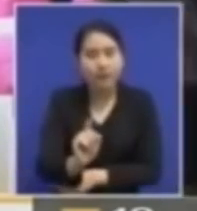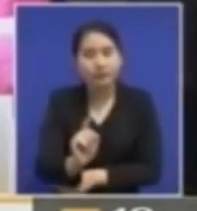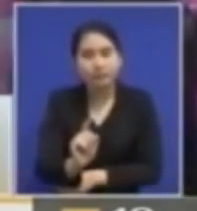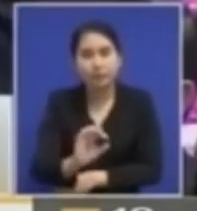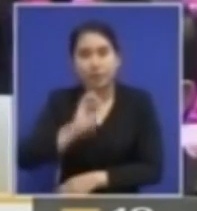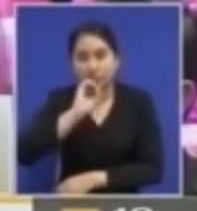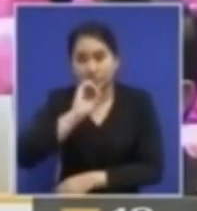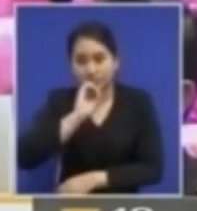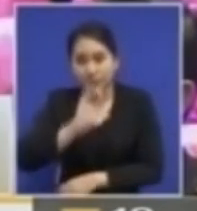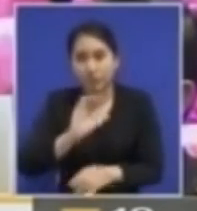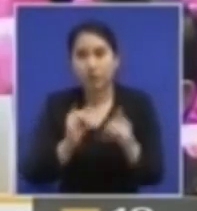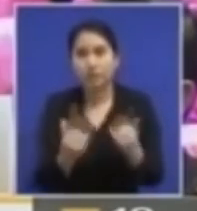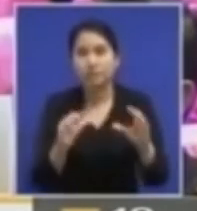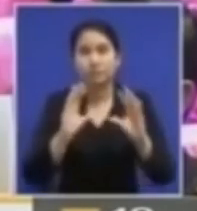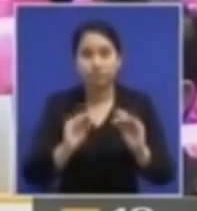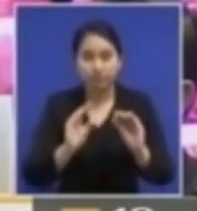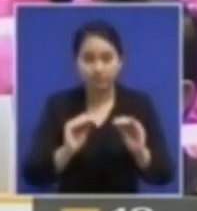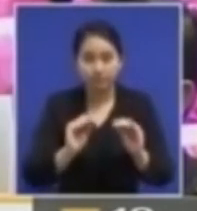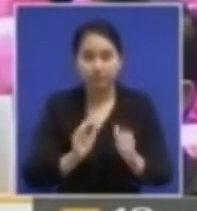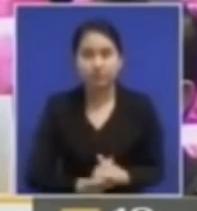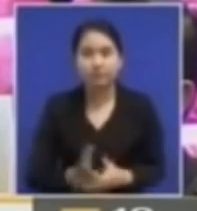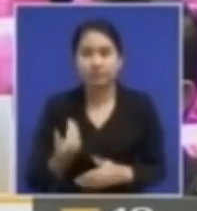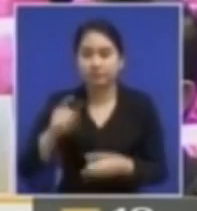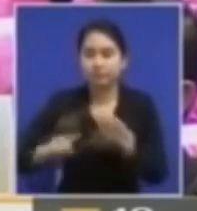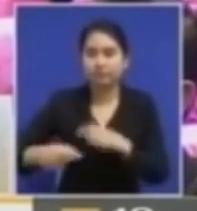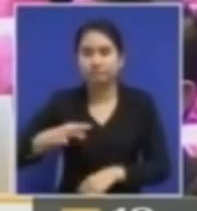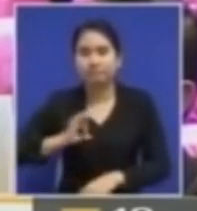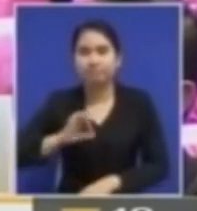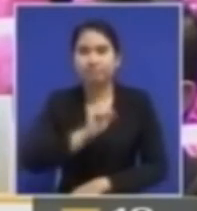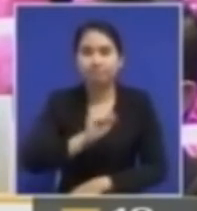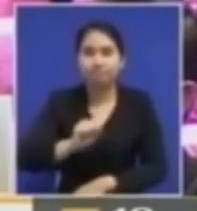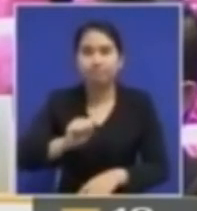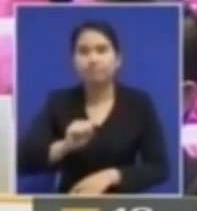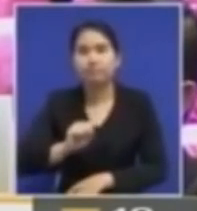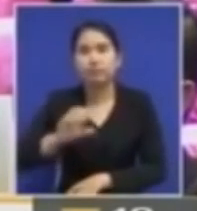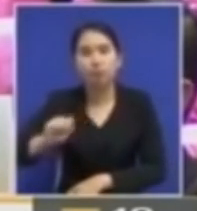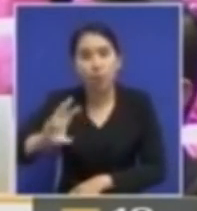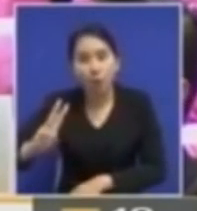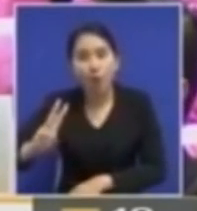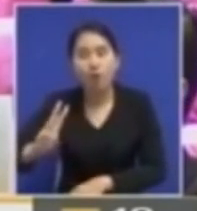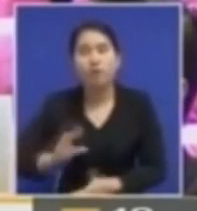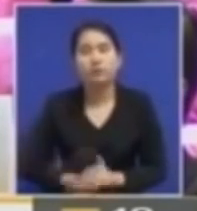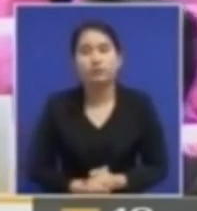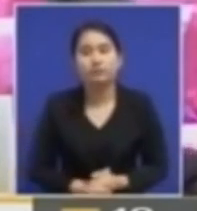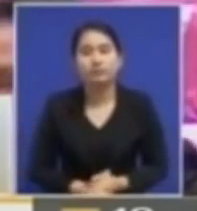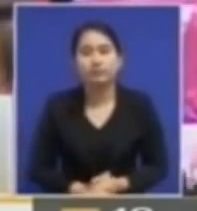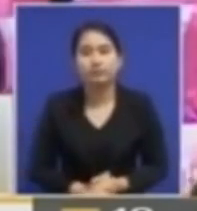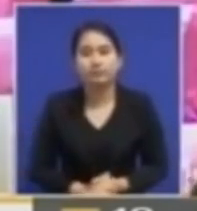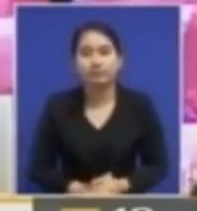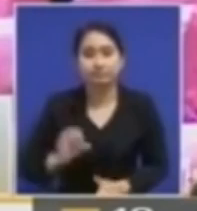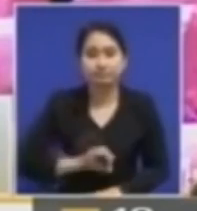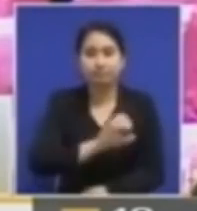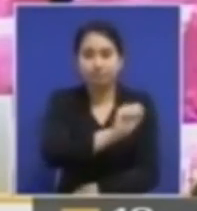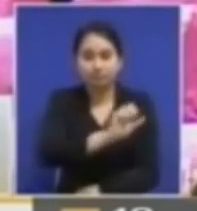แห่งนี้ผ่านท่านประธานไปโดยเฉพาะเพื่อนสมาชิกหรือท่านสมาชิกผู้ทรงเกียรตินะครับทั้งสองสภาทั้งสมาชิกวุฒิสภาและก็ส